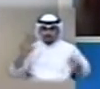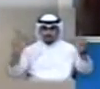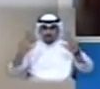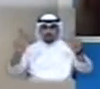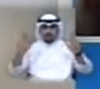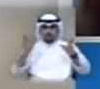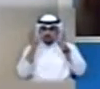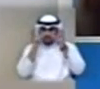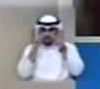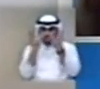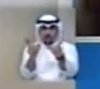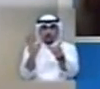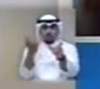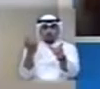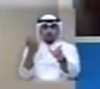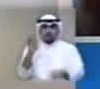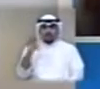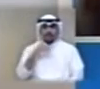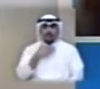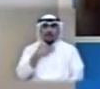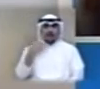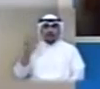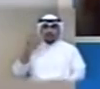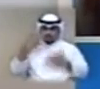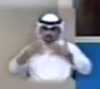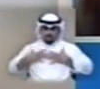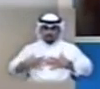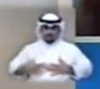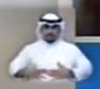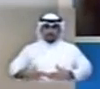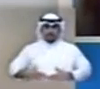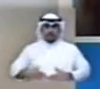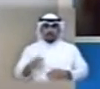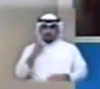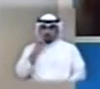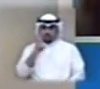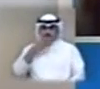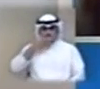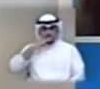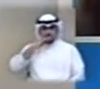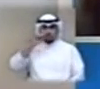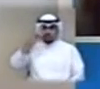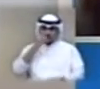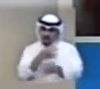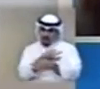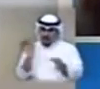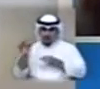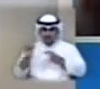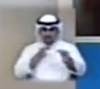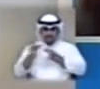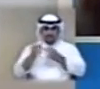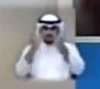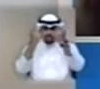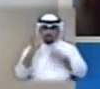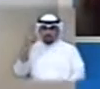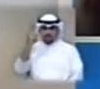الحرس الوطني مشغلينه. كل أمورنا الحمد لله تسير بصورة طبيعية حسب الخطة، خطة